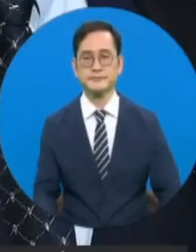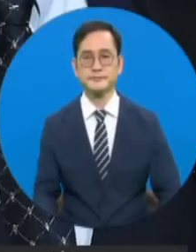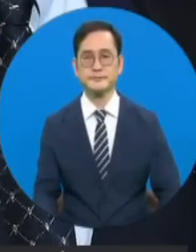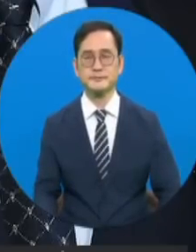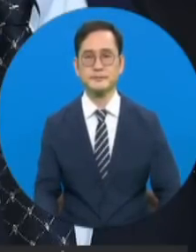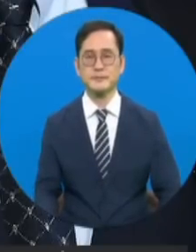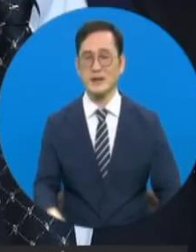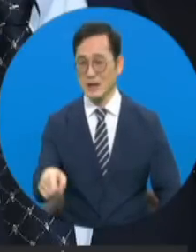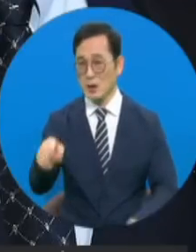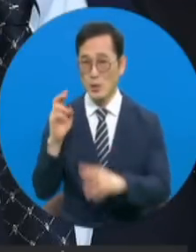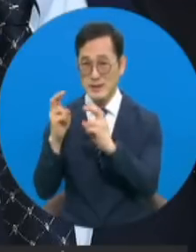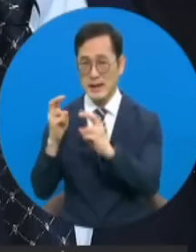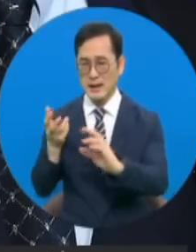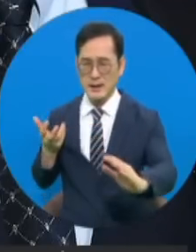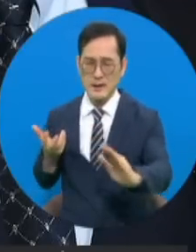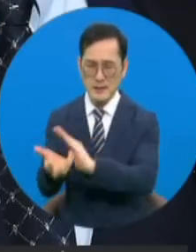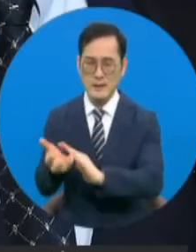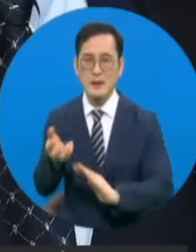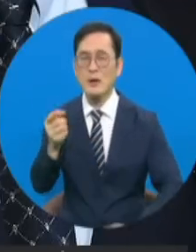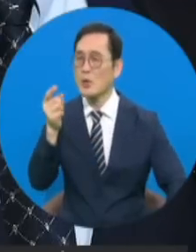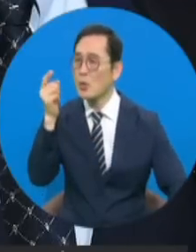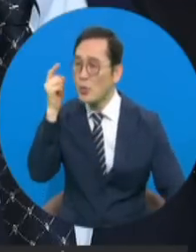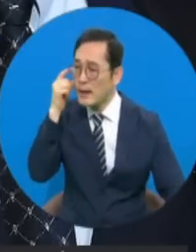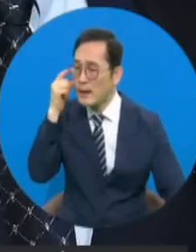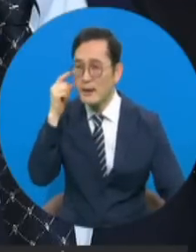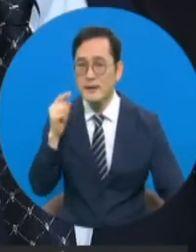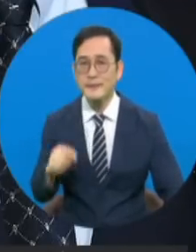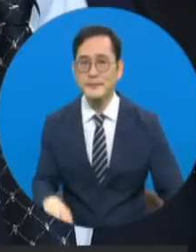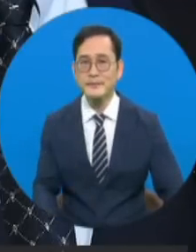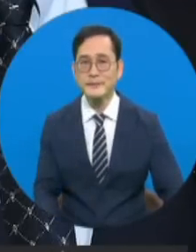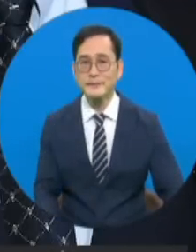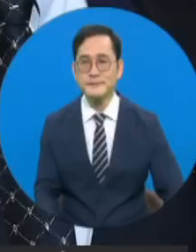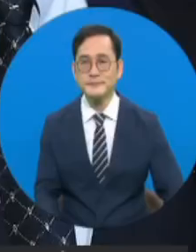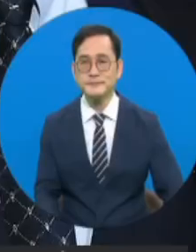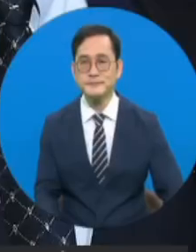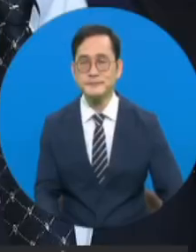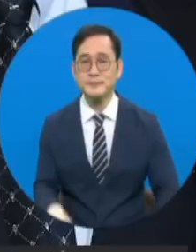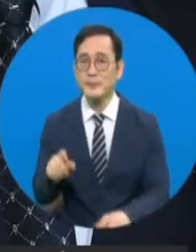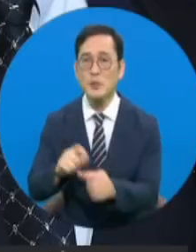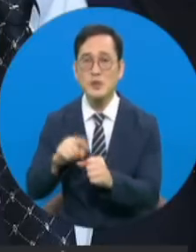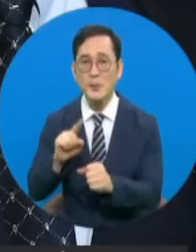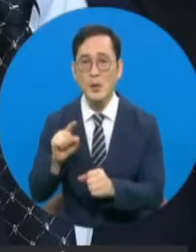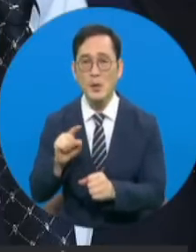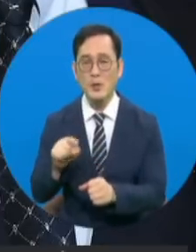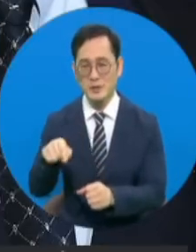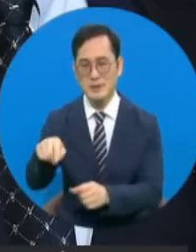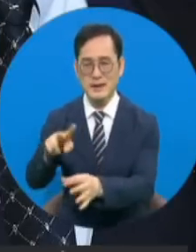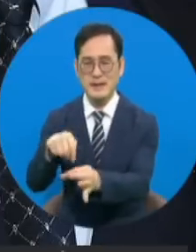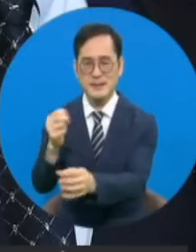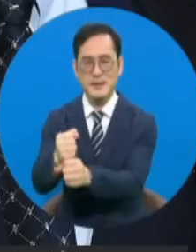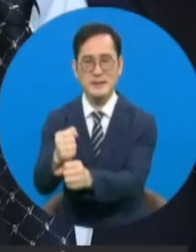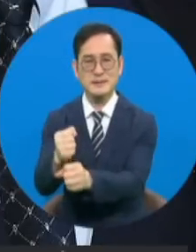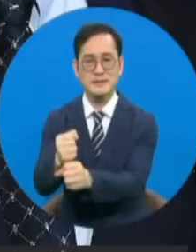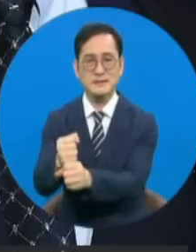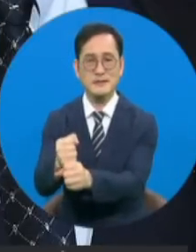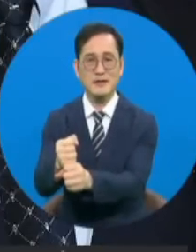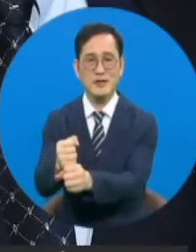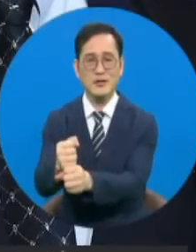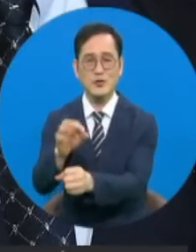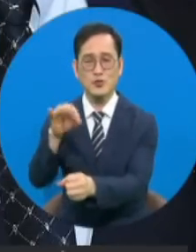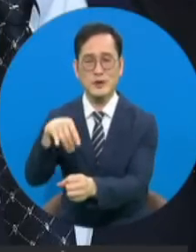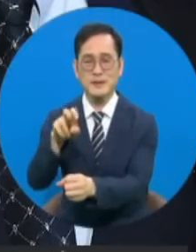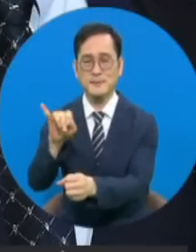위메이드를 압수색한 가장 큰 목적은 뭘까요 검찰에 일단 발행한 가상화폐가 유믹스예요